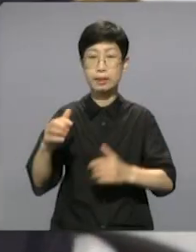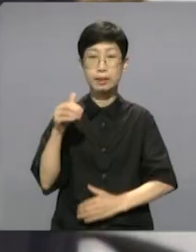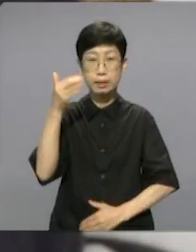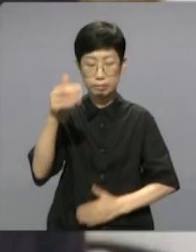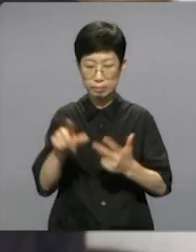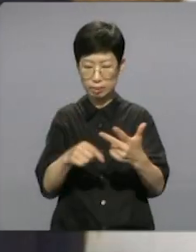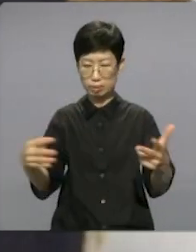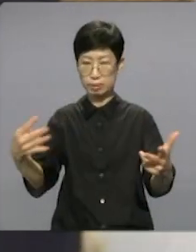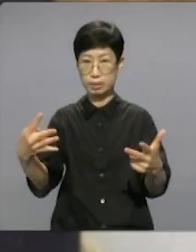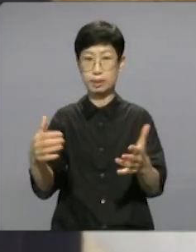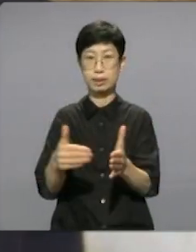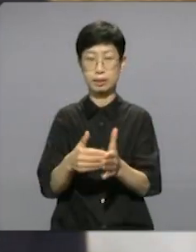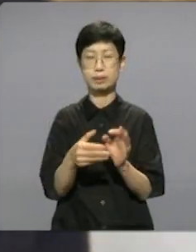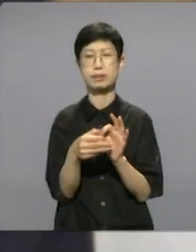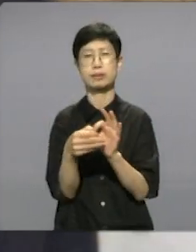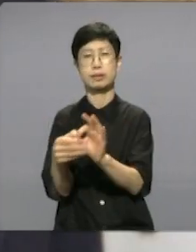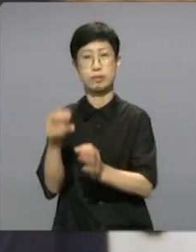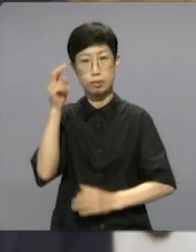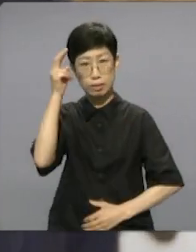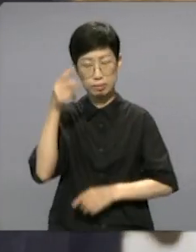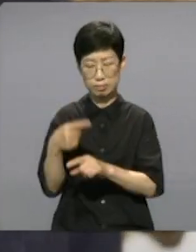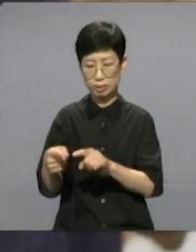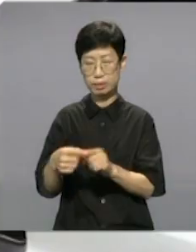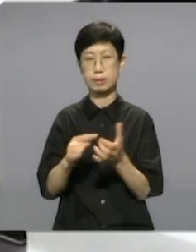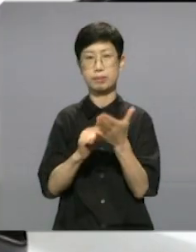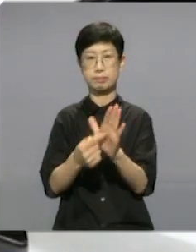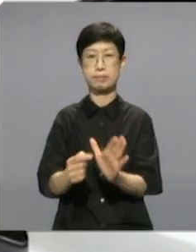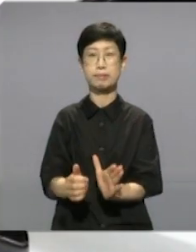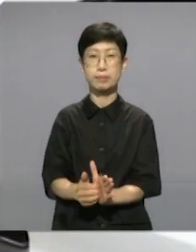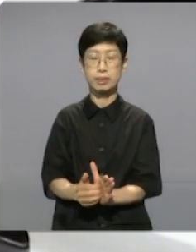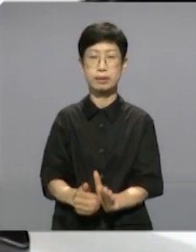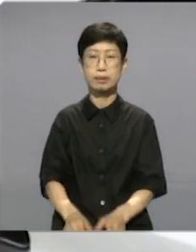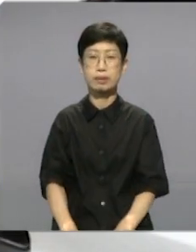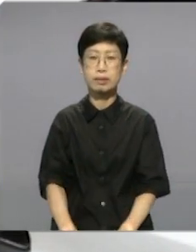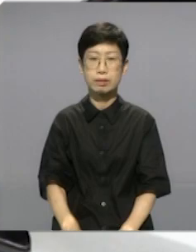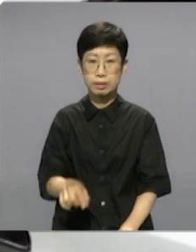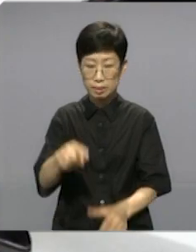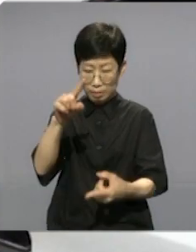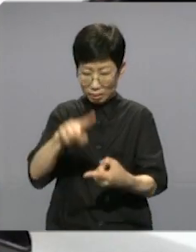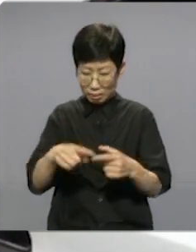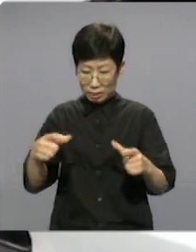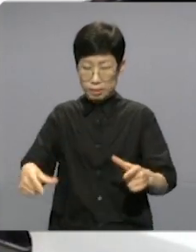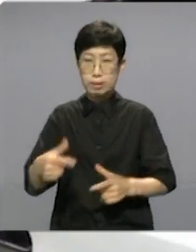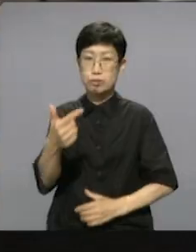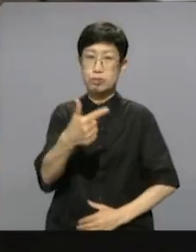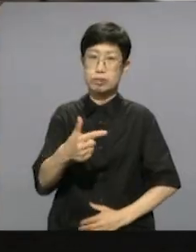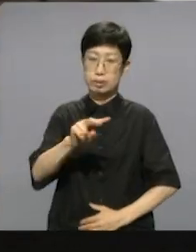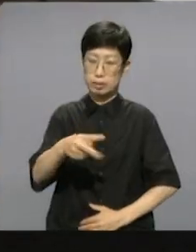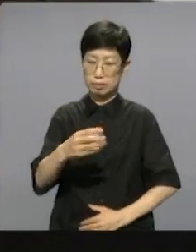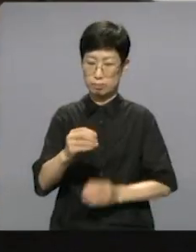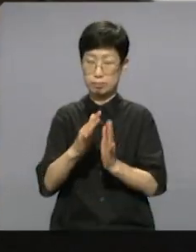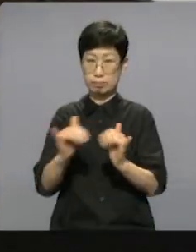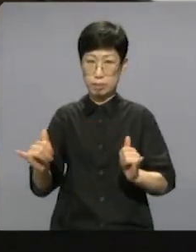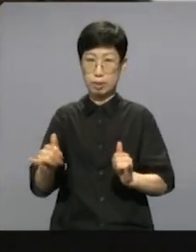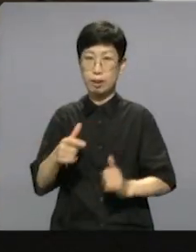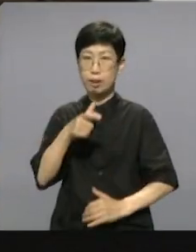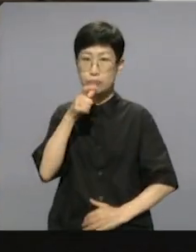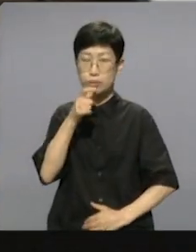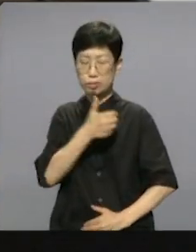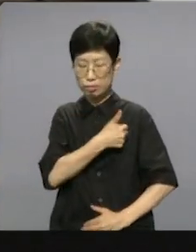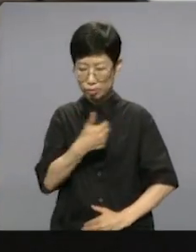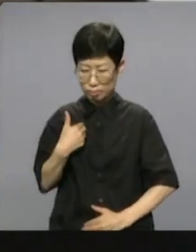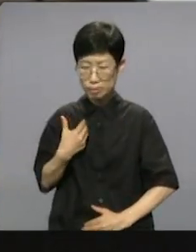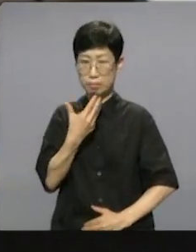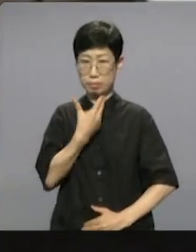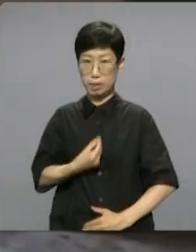달 4일까지 지속될 것으로 관측했습니다. 그러면서 해당 지역 주민 6,200만 명에게 수분을 충분히